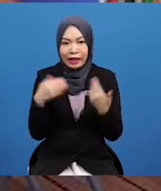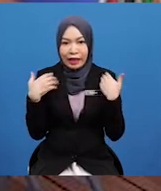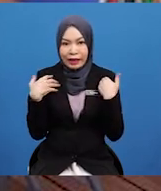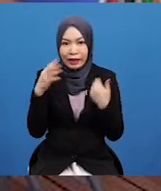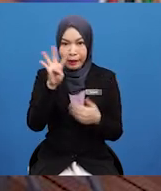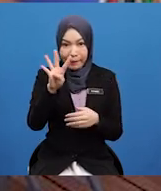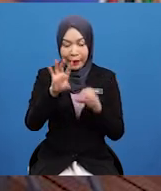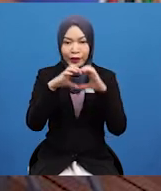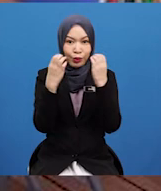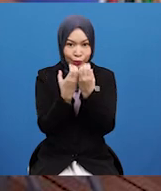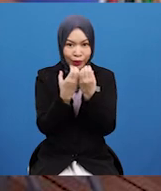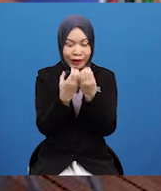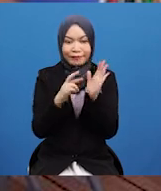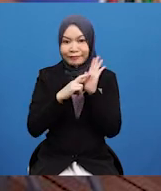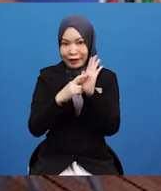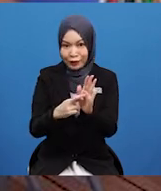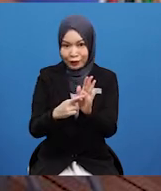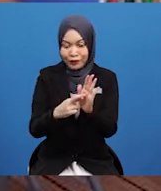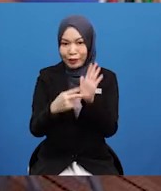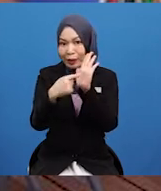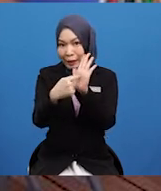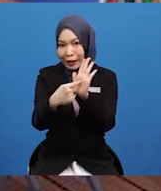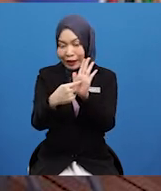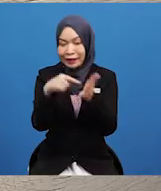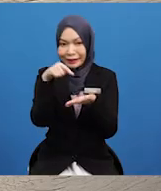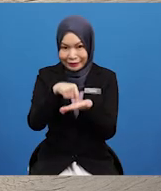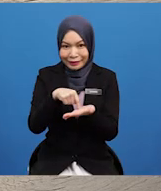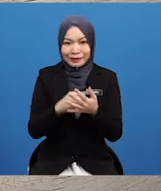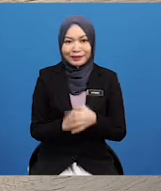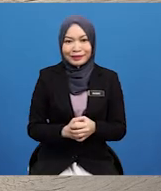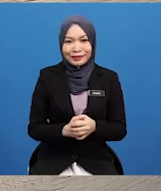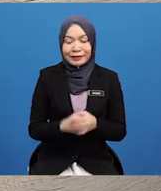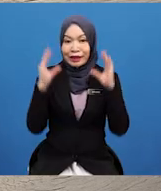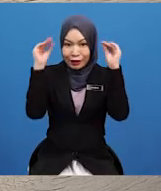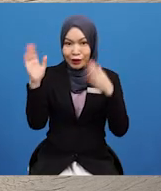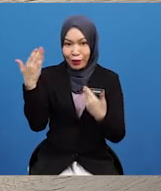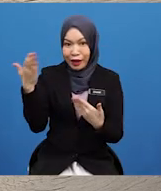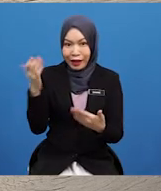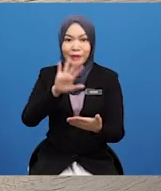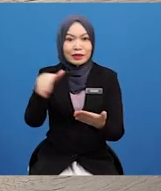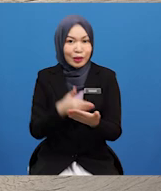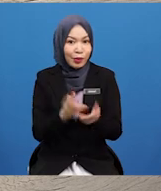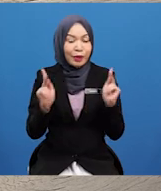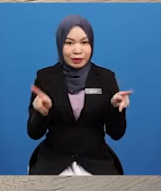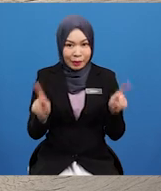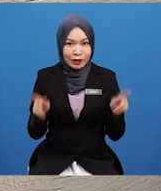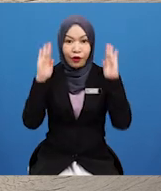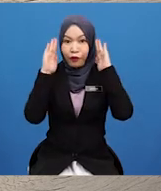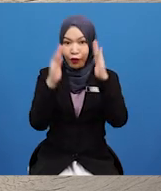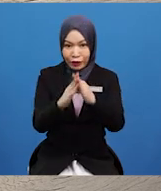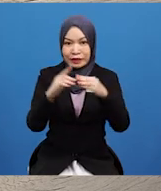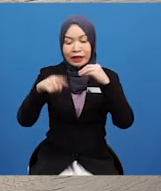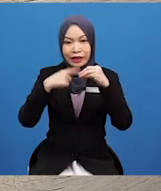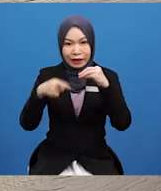Sila rujuk paparan ringkas tentang kata tugas ini. Cikgu harap semua pelajar fokus